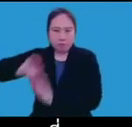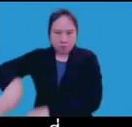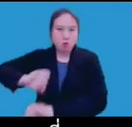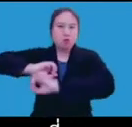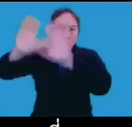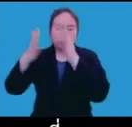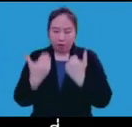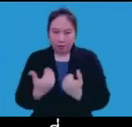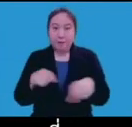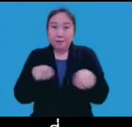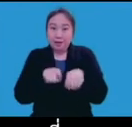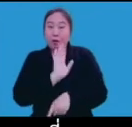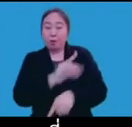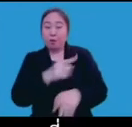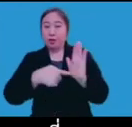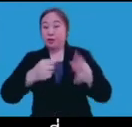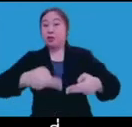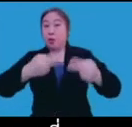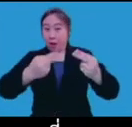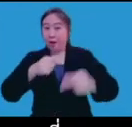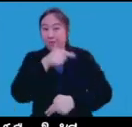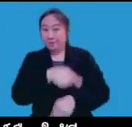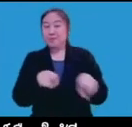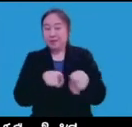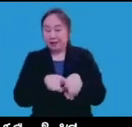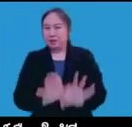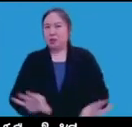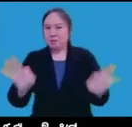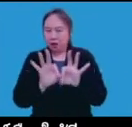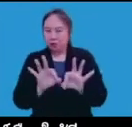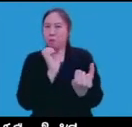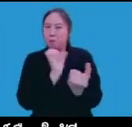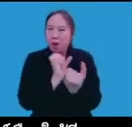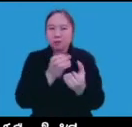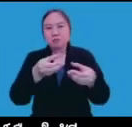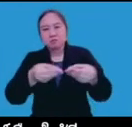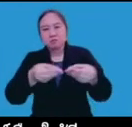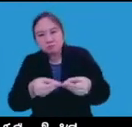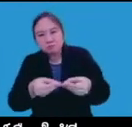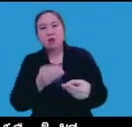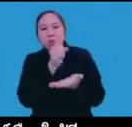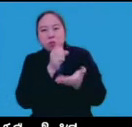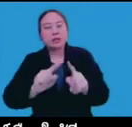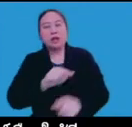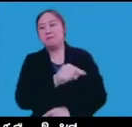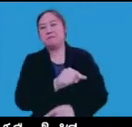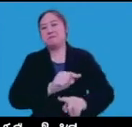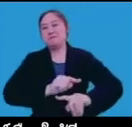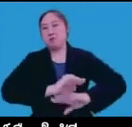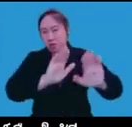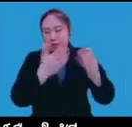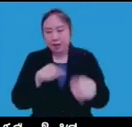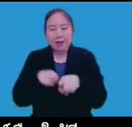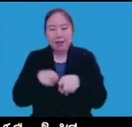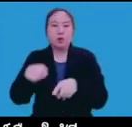ผู้ว่าการจังหวัดสมุทรสงครามนะคะท่านเน้นเรื่องการเลิกกับใบมุกอันนี้ก็เป็นแนวที่จะทำในระดับครัวเรือนตร